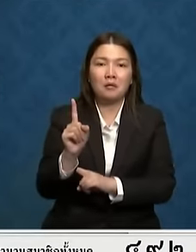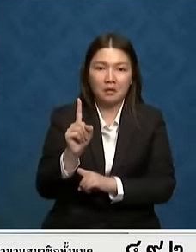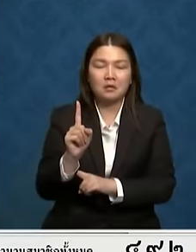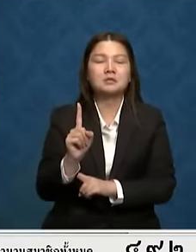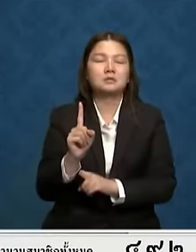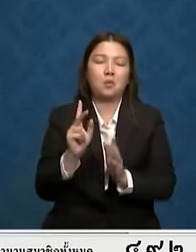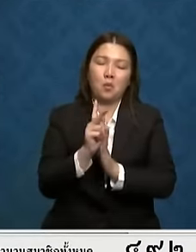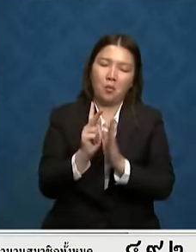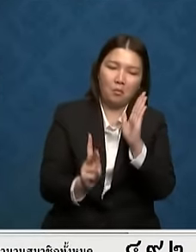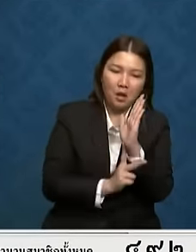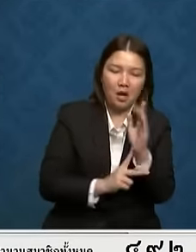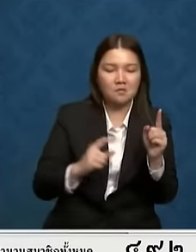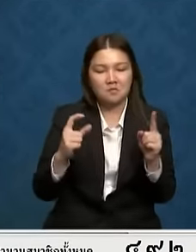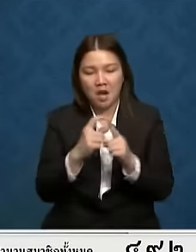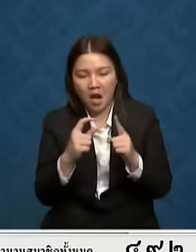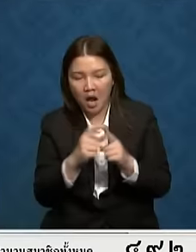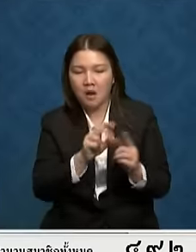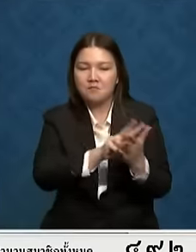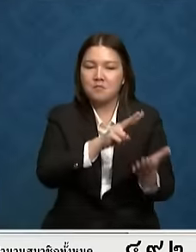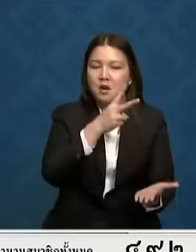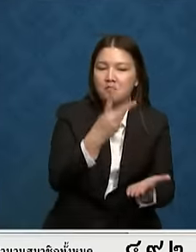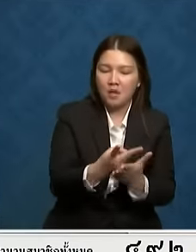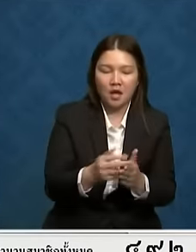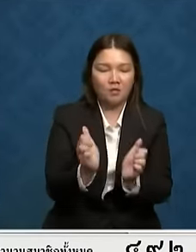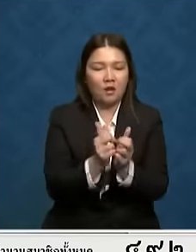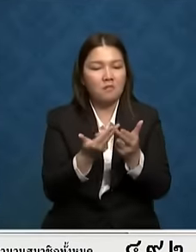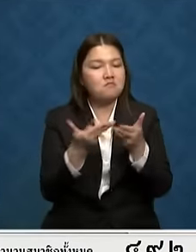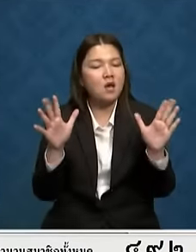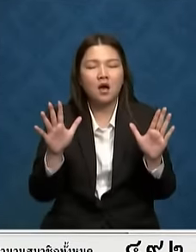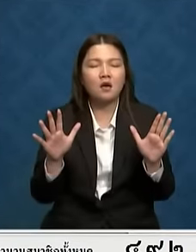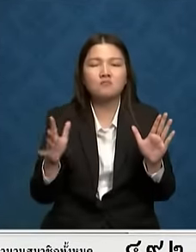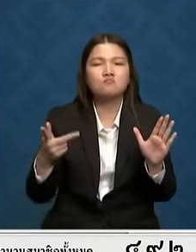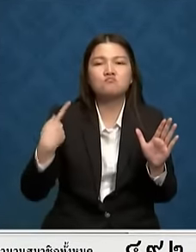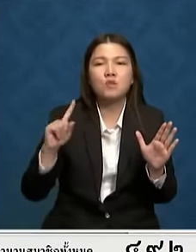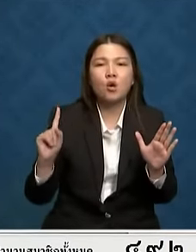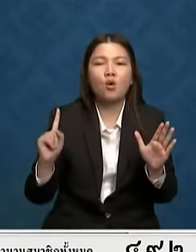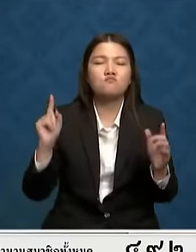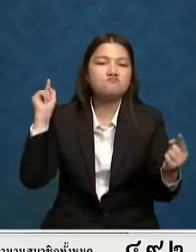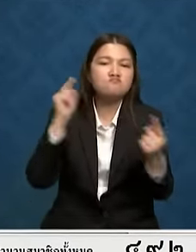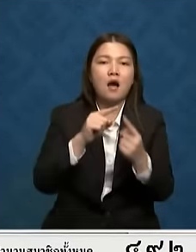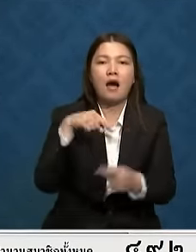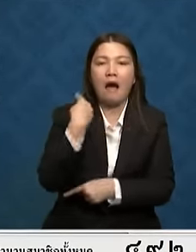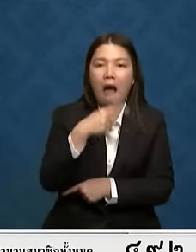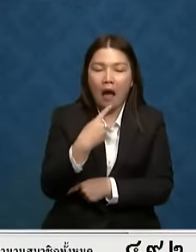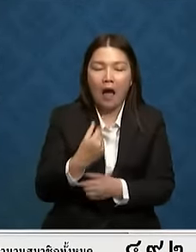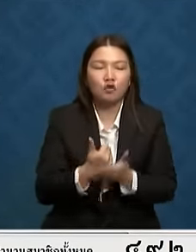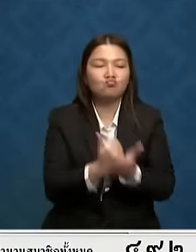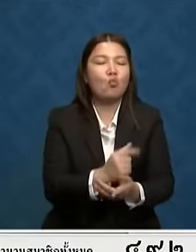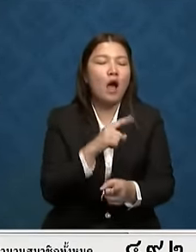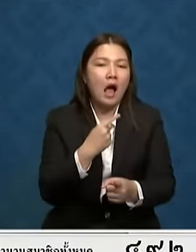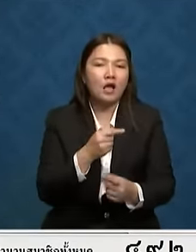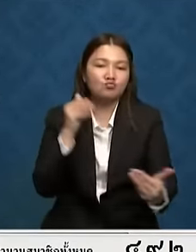ชัดเจนว่าจะออกมาเพื่ออะไรเพื่อใครกับใครหรือมี